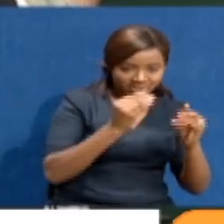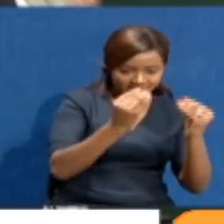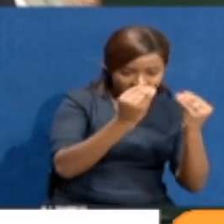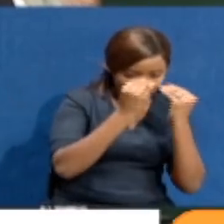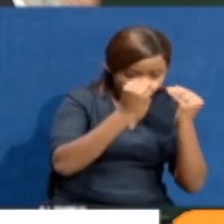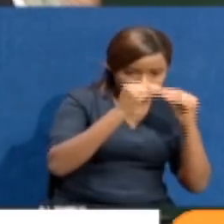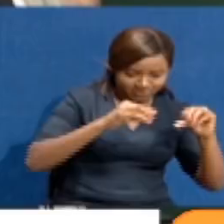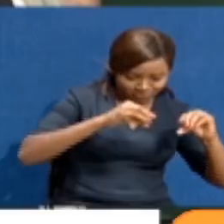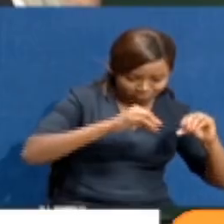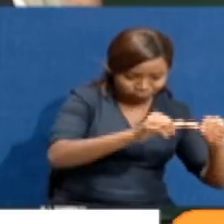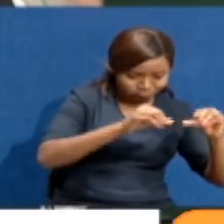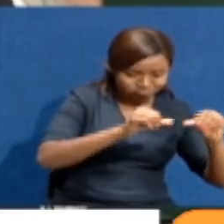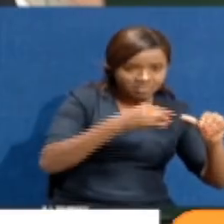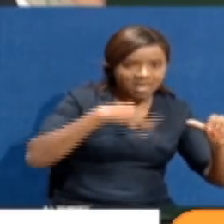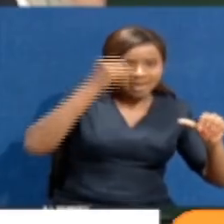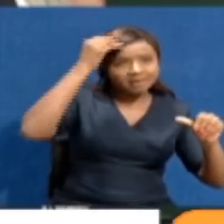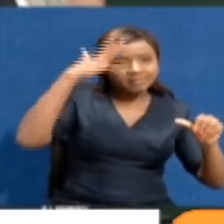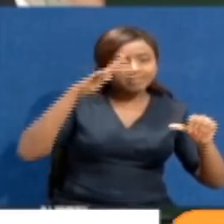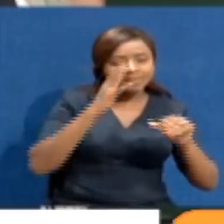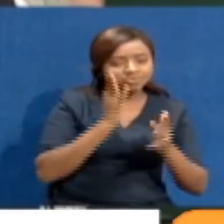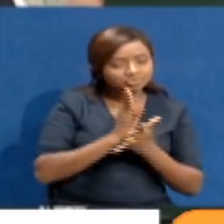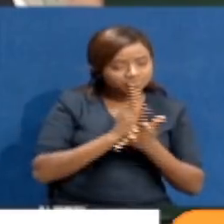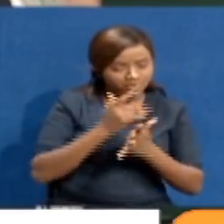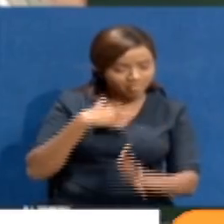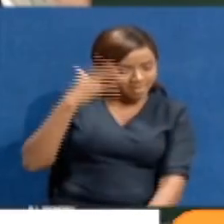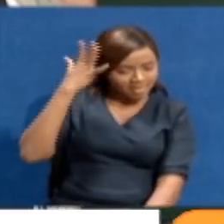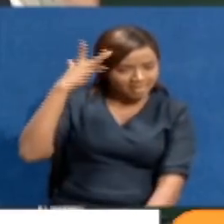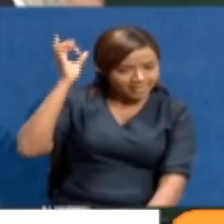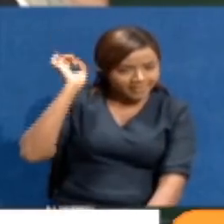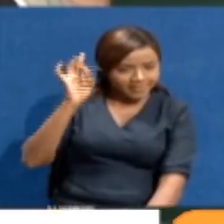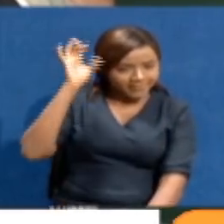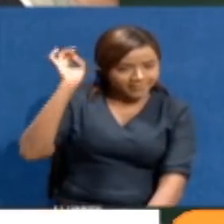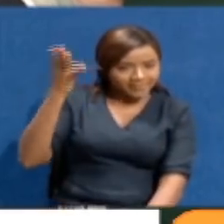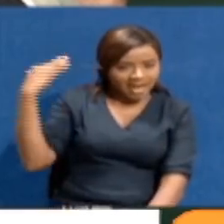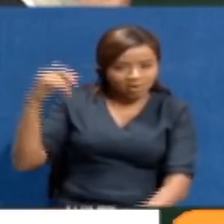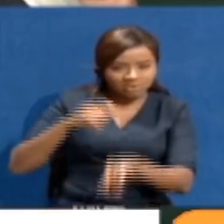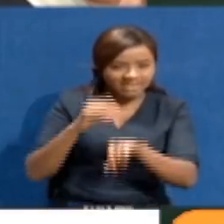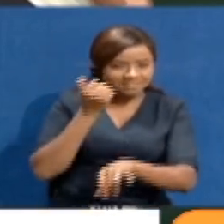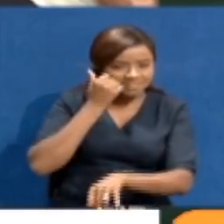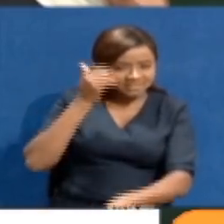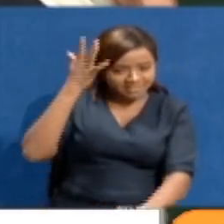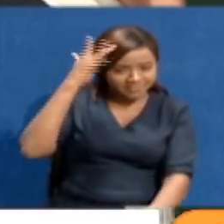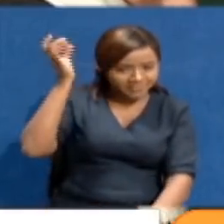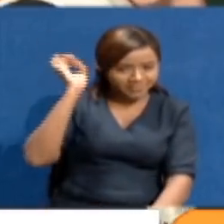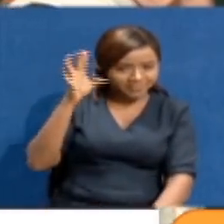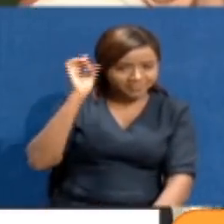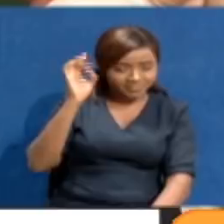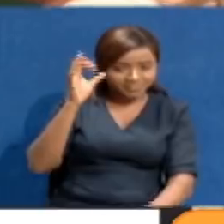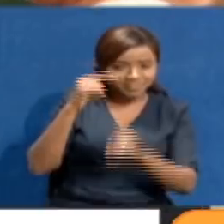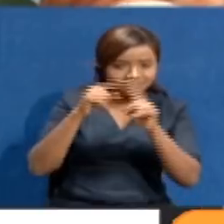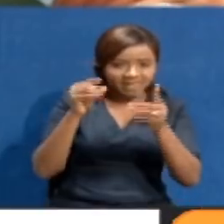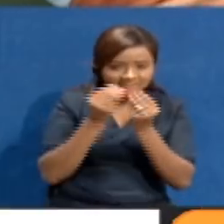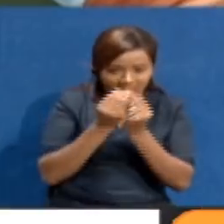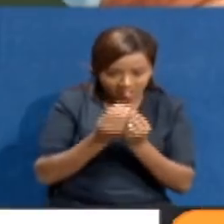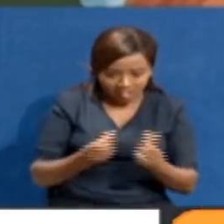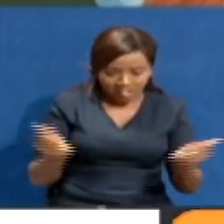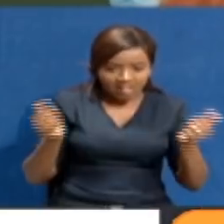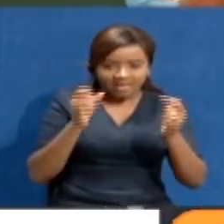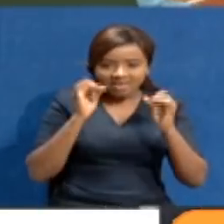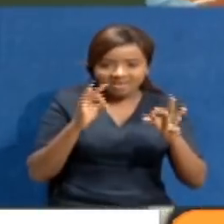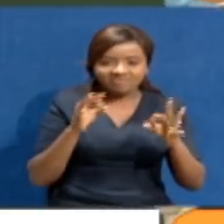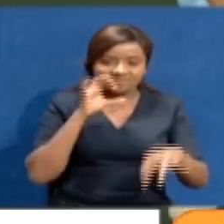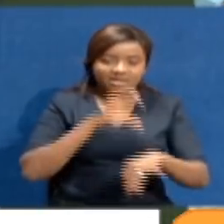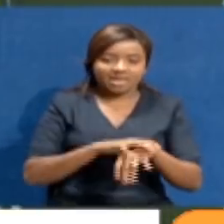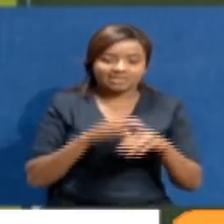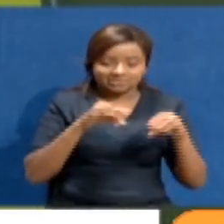na nikakumbuka saa ile nilikuwa naumwa, kitu yenye ilikuwa inanifanya nisikie vizuri ni labda nipate hiyo kusuguliwa misuli, ni masaji